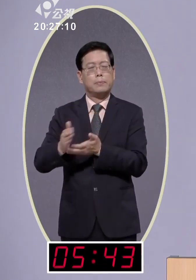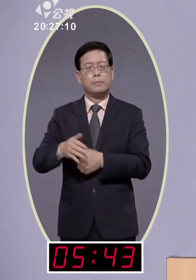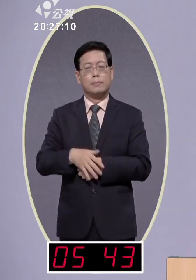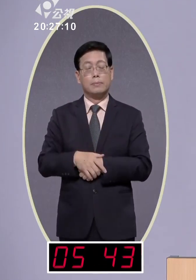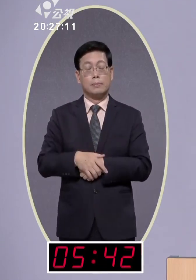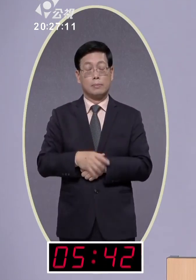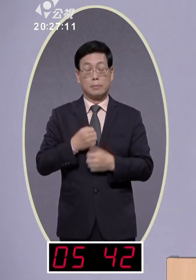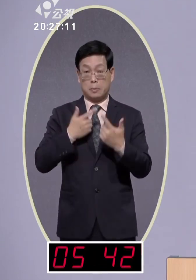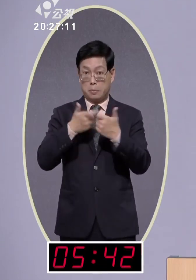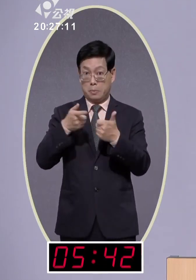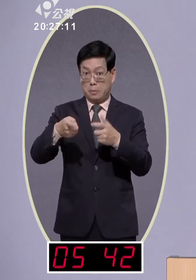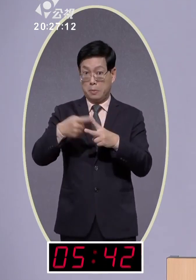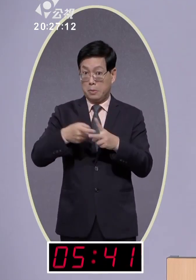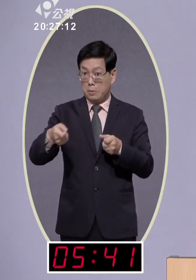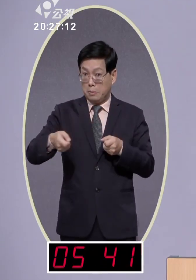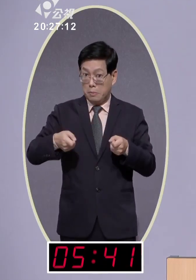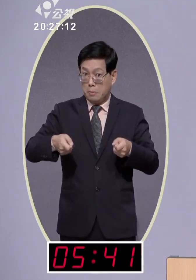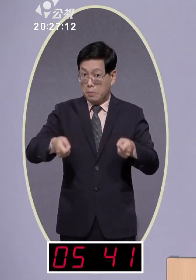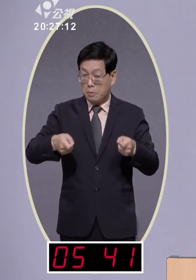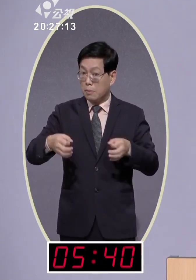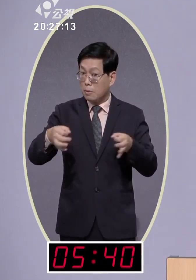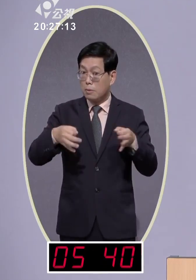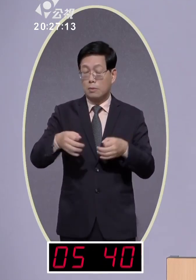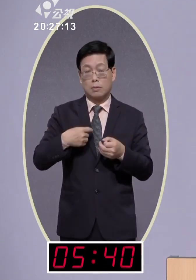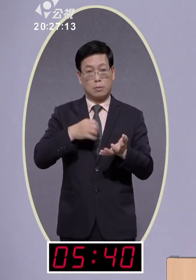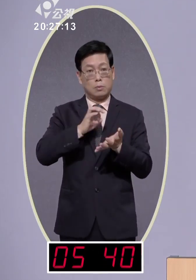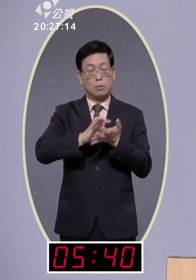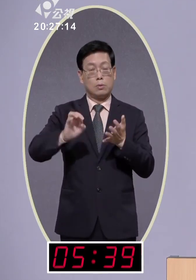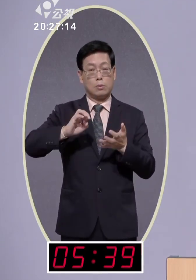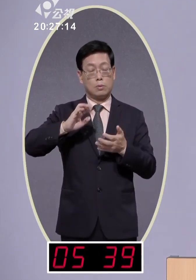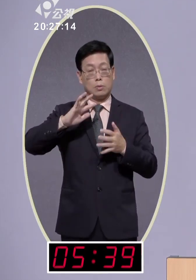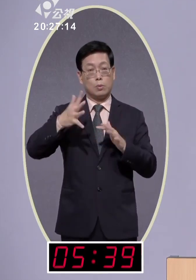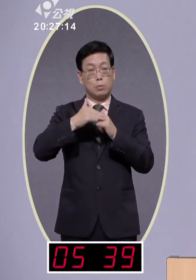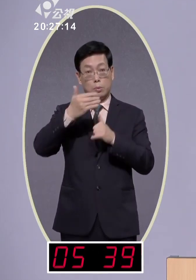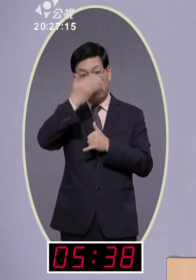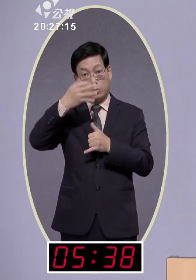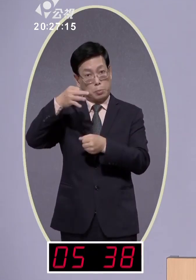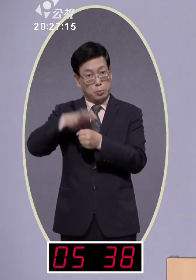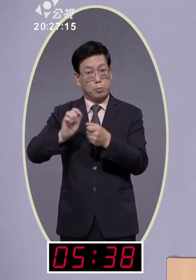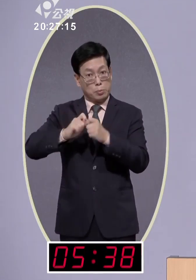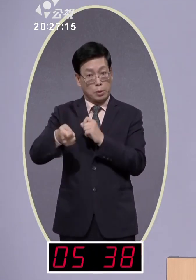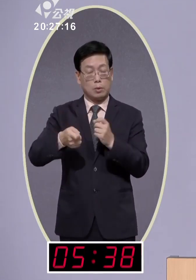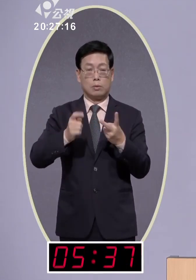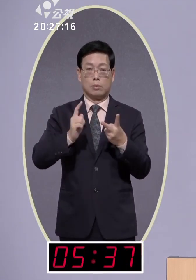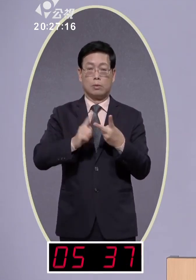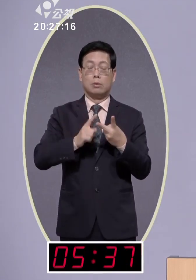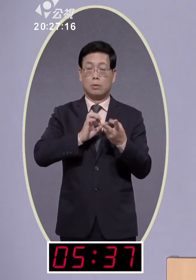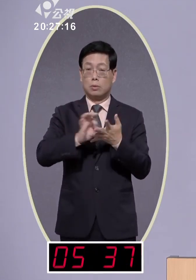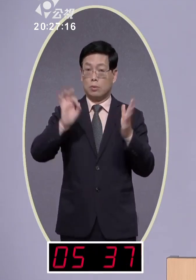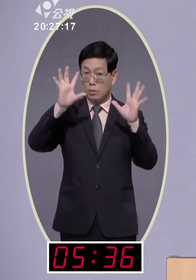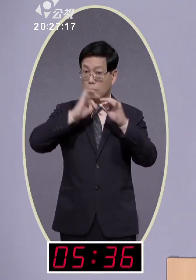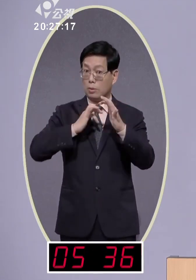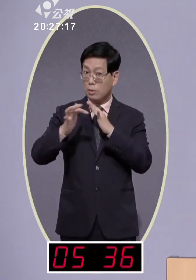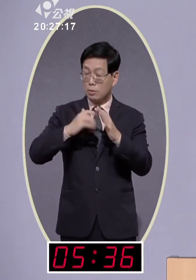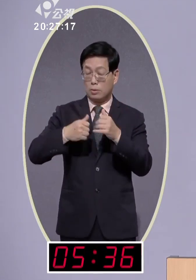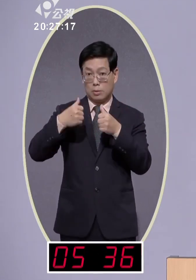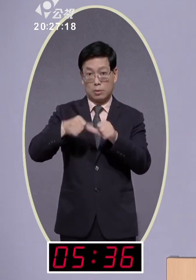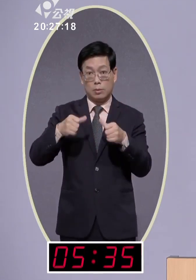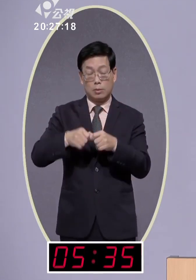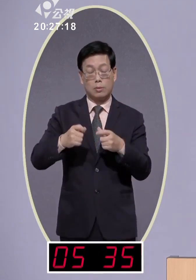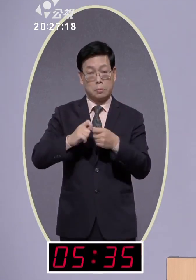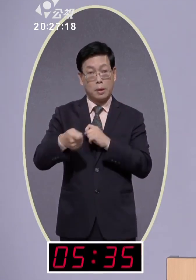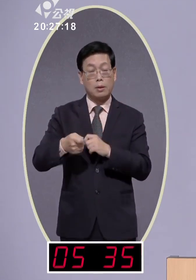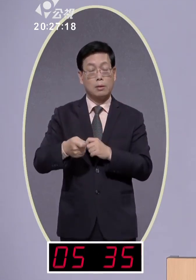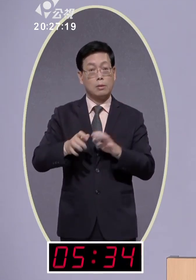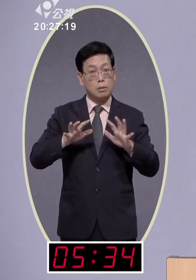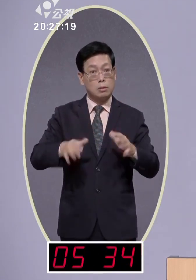了提升摊商的小店铺的生计，我们用了国旅的补助，我们又用了这个夜市的抵用券。我